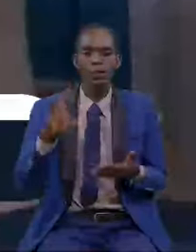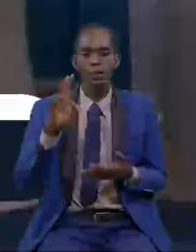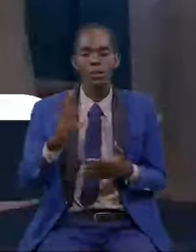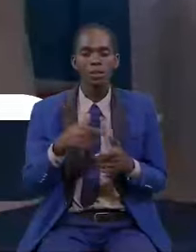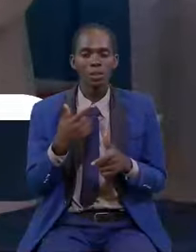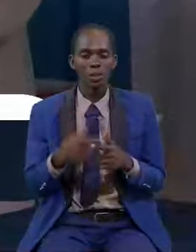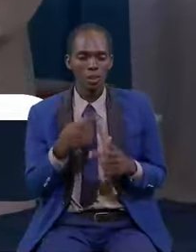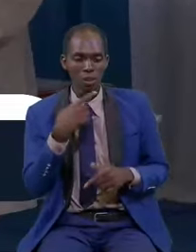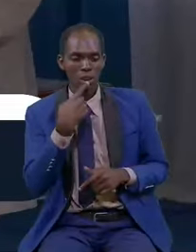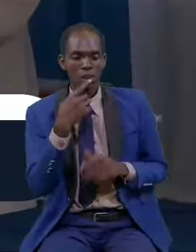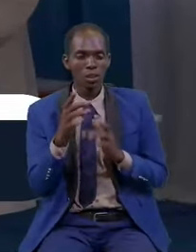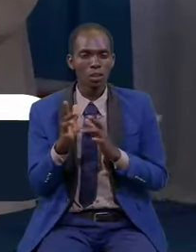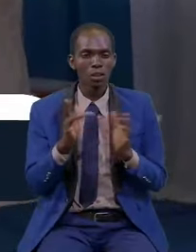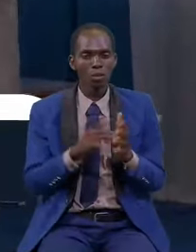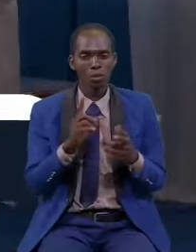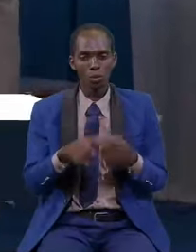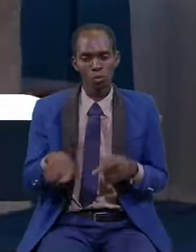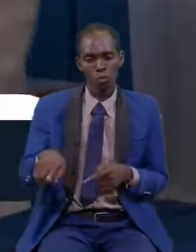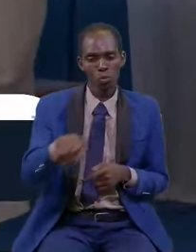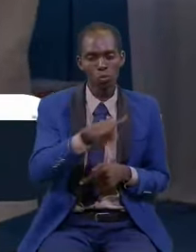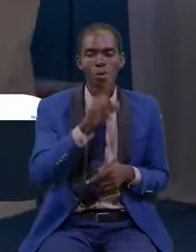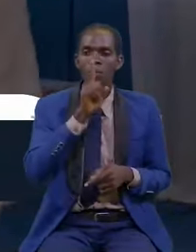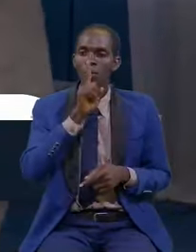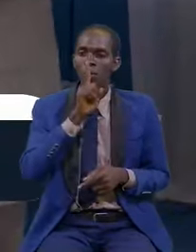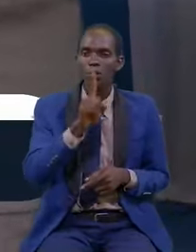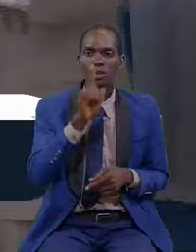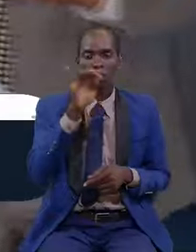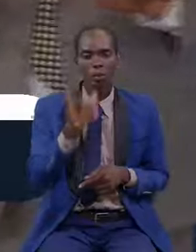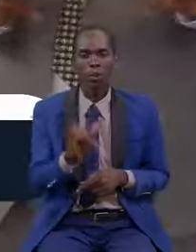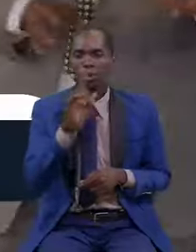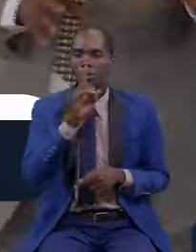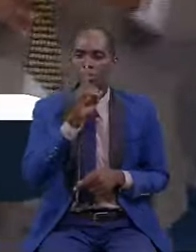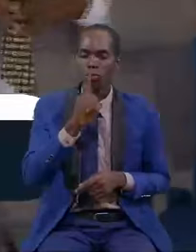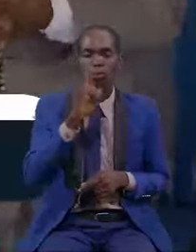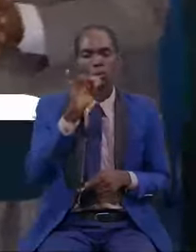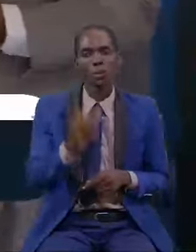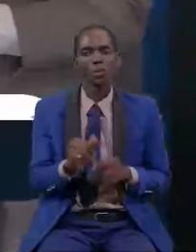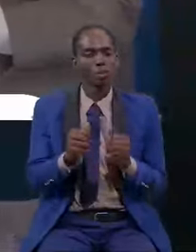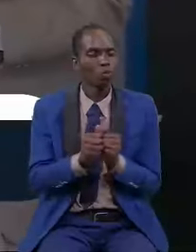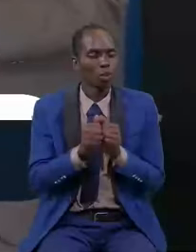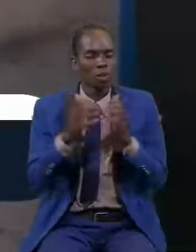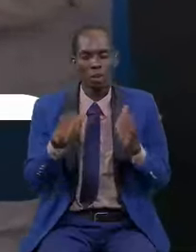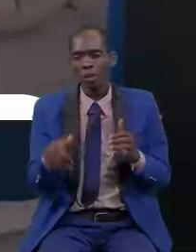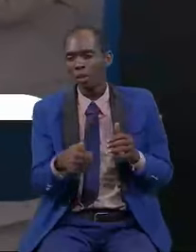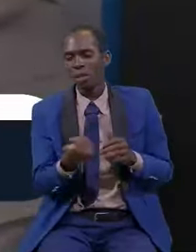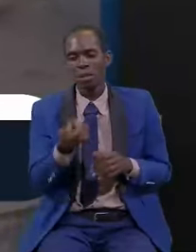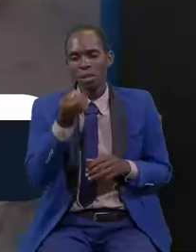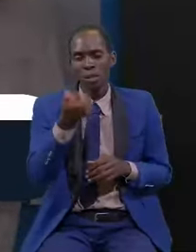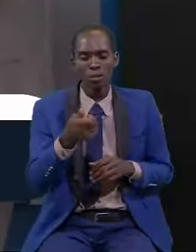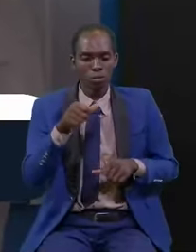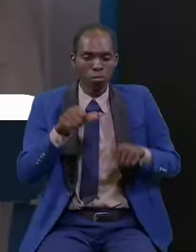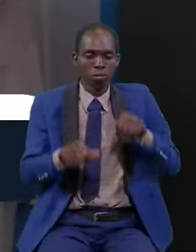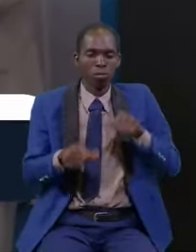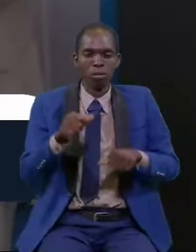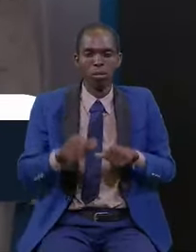Jésus leur dit en vérité, Jésus leur dit encore en vérité, certainement, certainement,